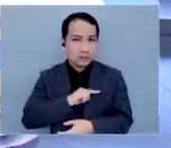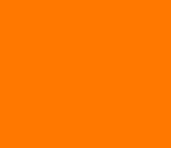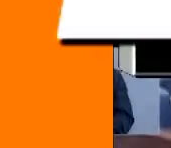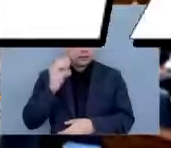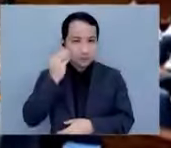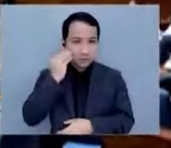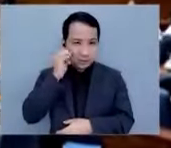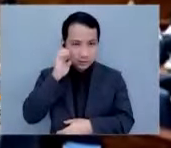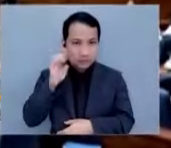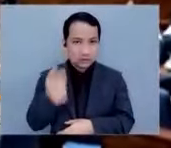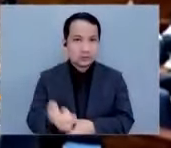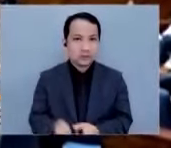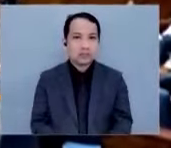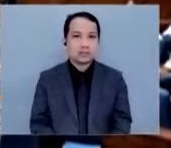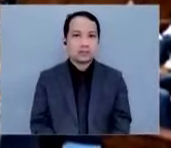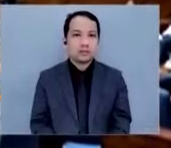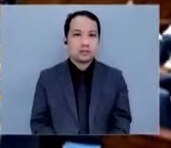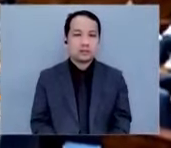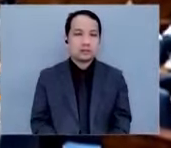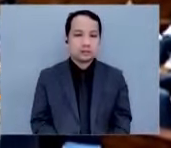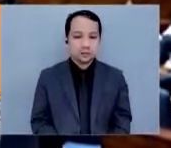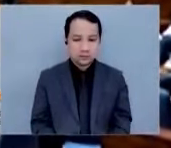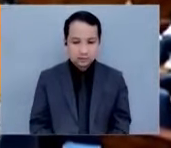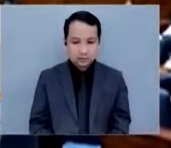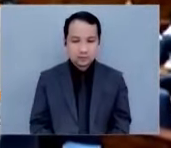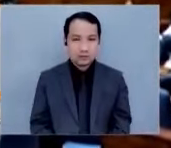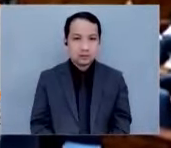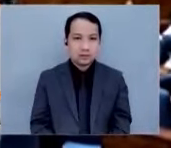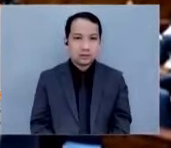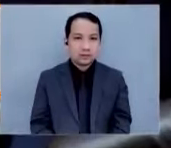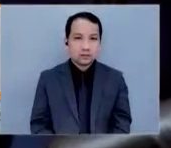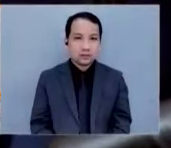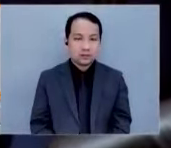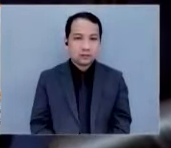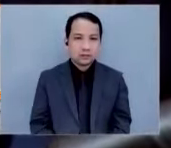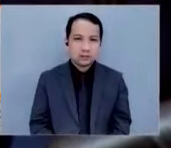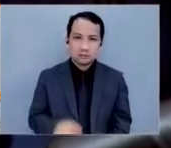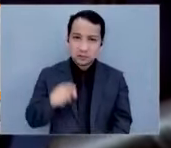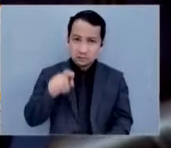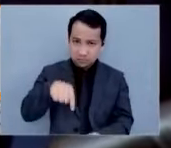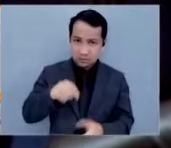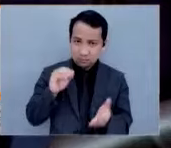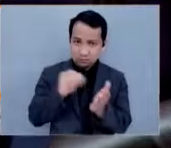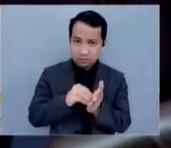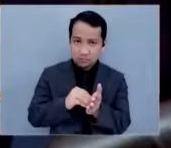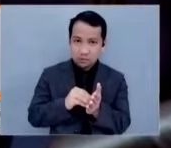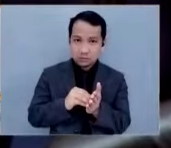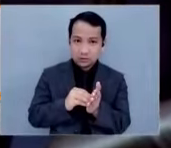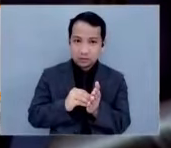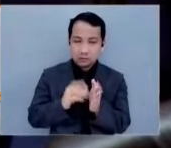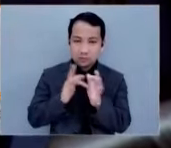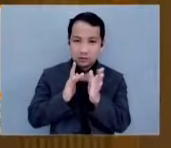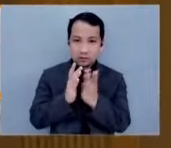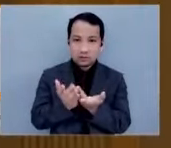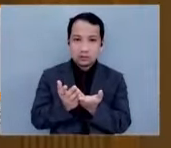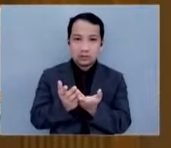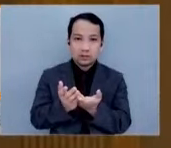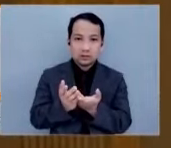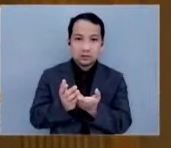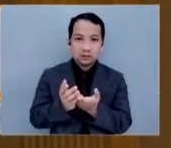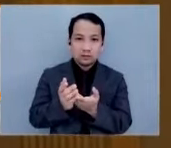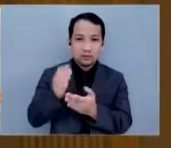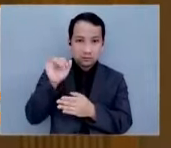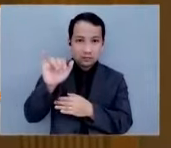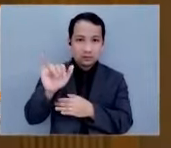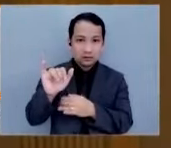Enriquez. Mr. Speaker, nakasaad ba sa Biblia o hindi ang mga katagang till death do us part na